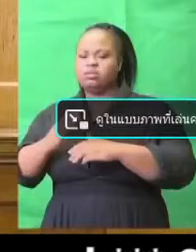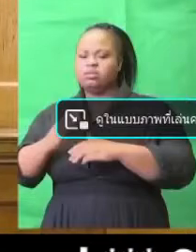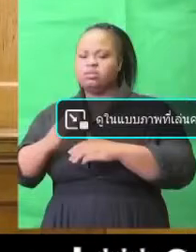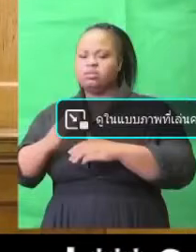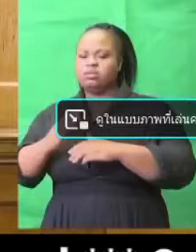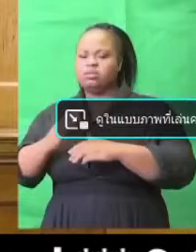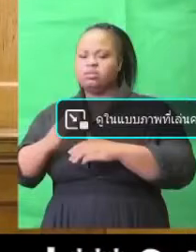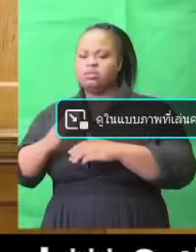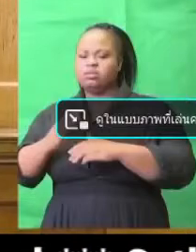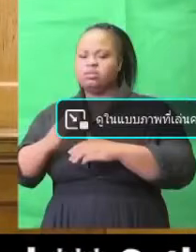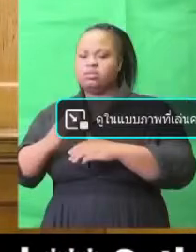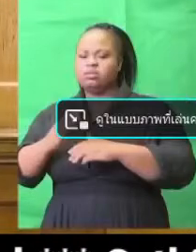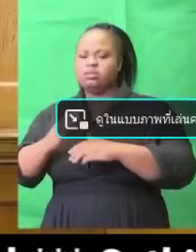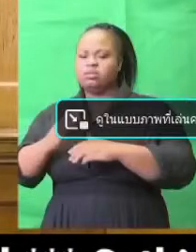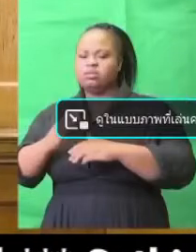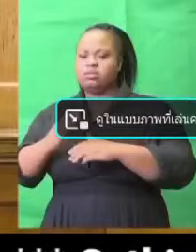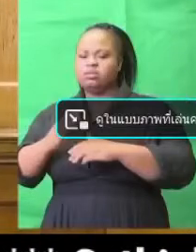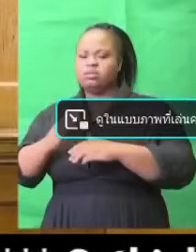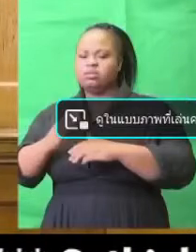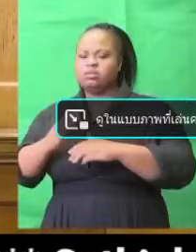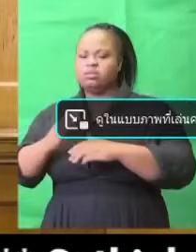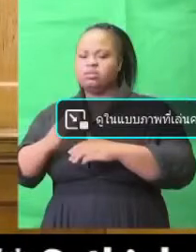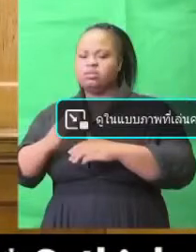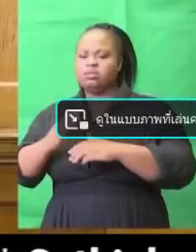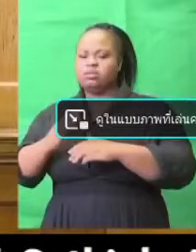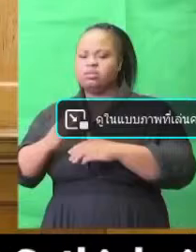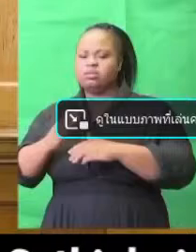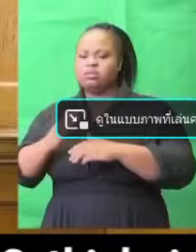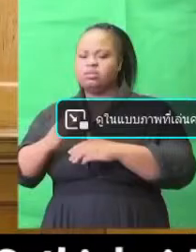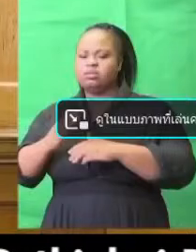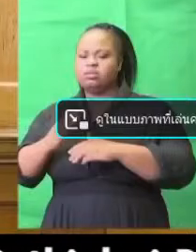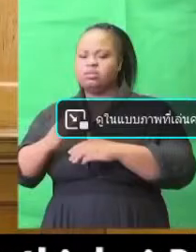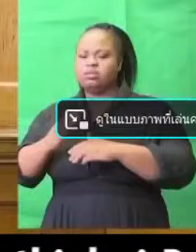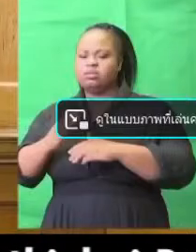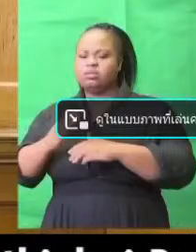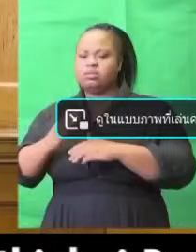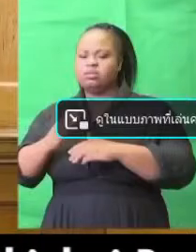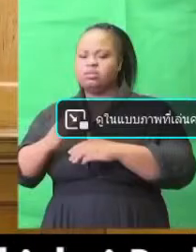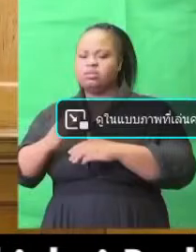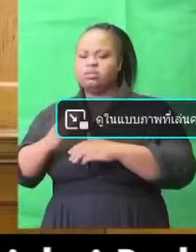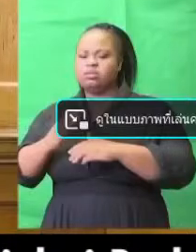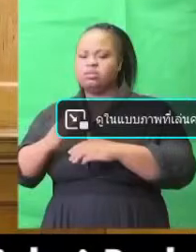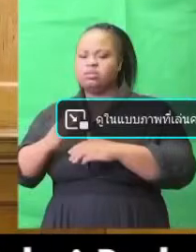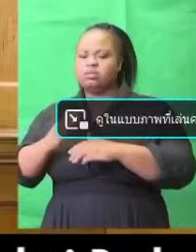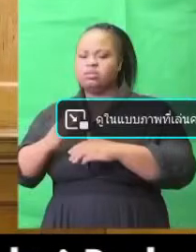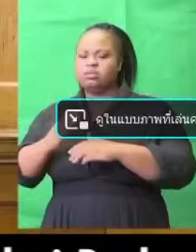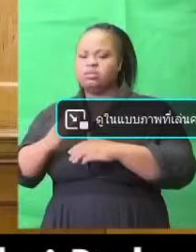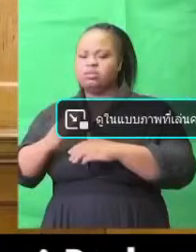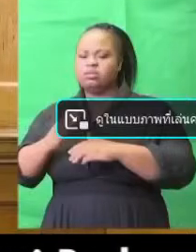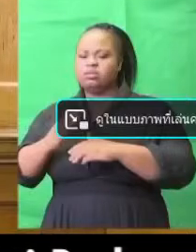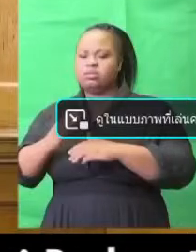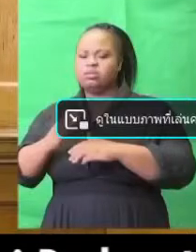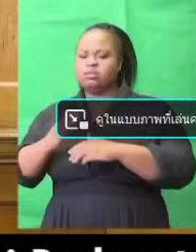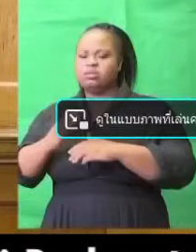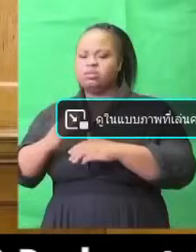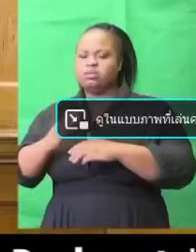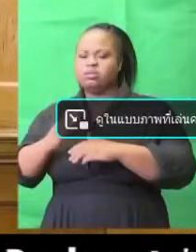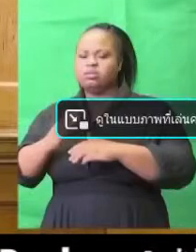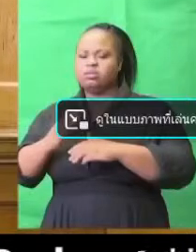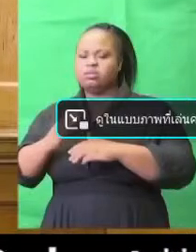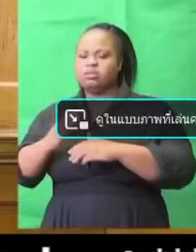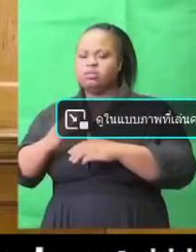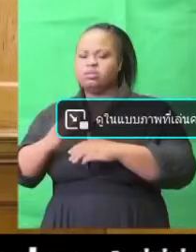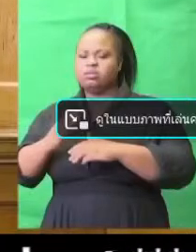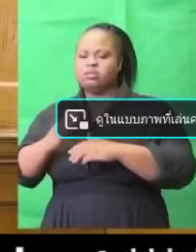ต่อสู้กับโควิช 1 9แต่อยู่ดีๆก็มีมติห้ามคนจากประเทศ